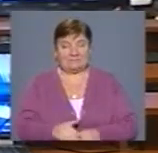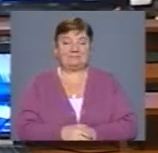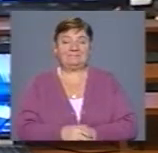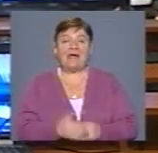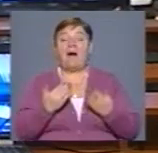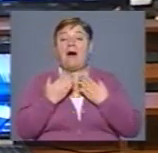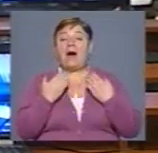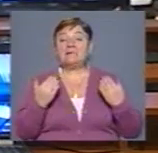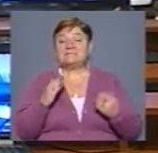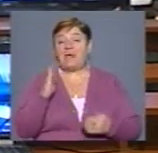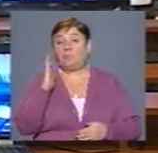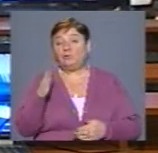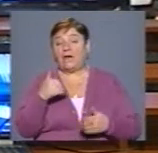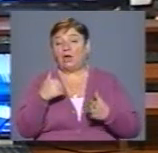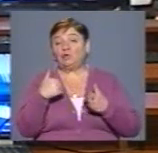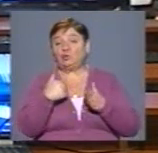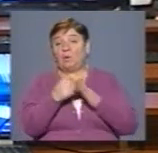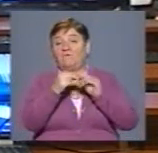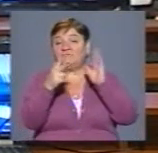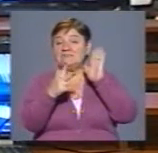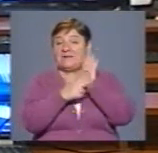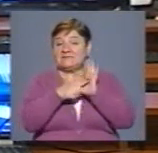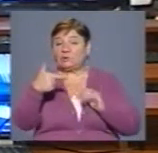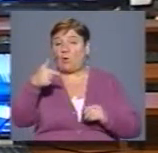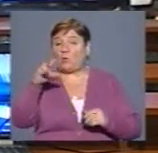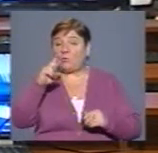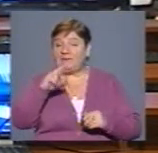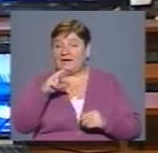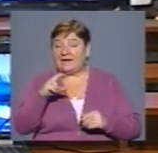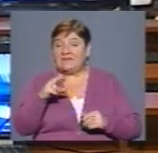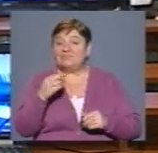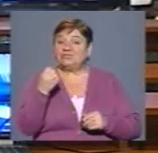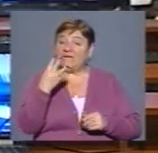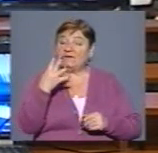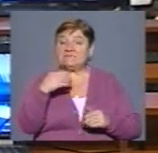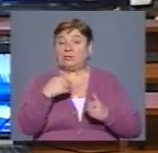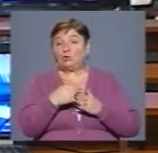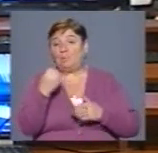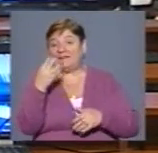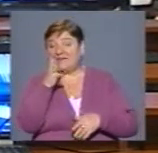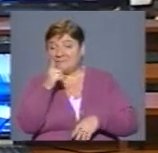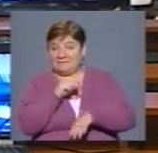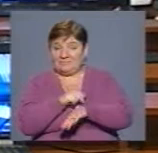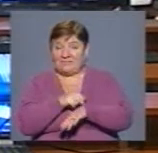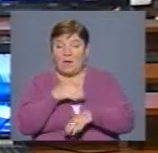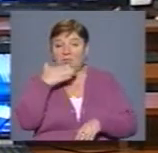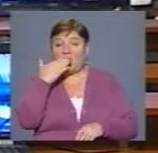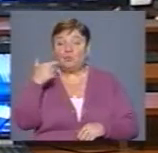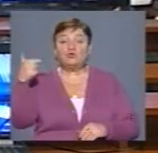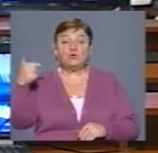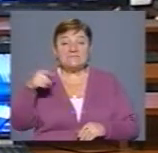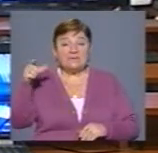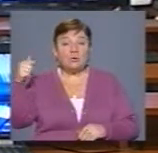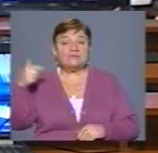Акція буде тривати до 18 грудня у визначені дні з 14 до 15.00. На Ужгородців та гостей міста чекають